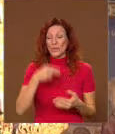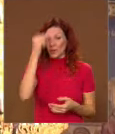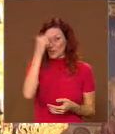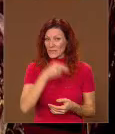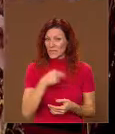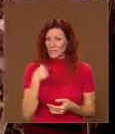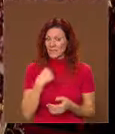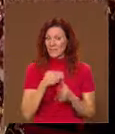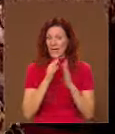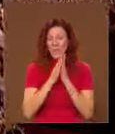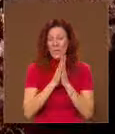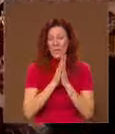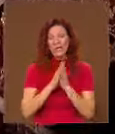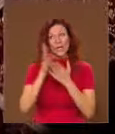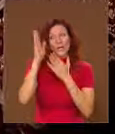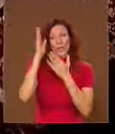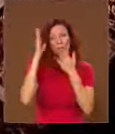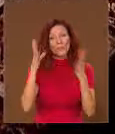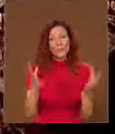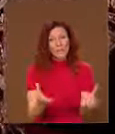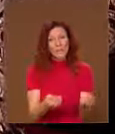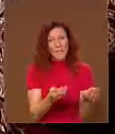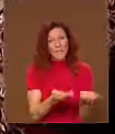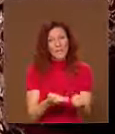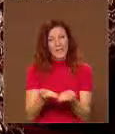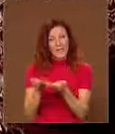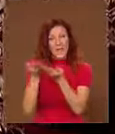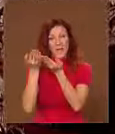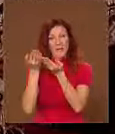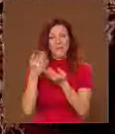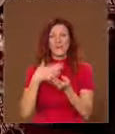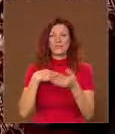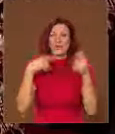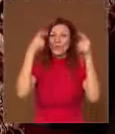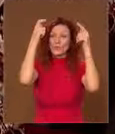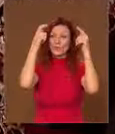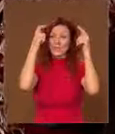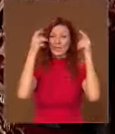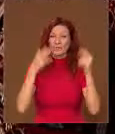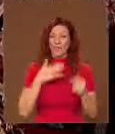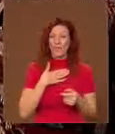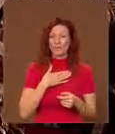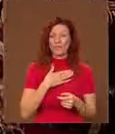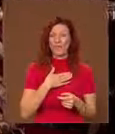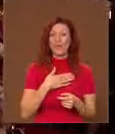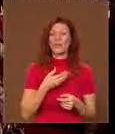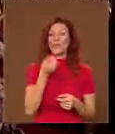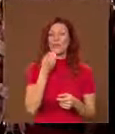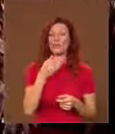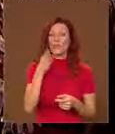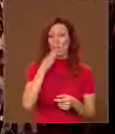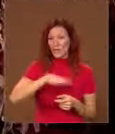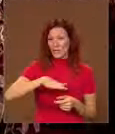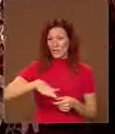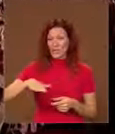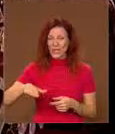Църквата се моли Бог да приеме в своето царство и да помене всички свои духовни чеда. Великолепно Твое име на Отца и